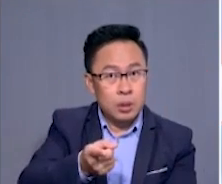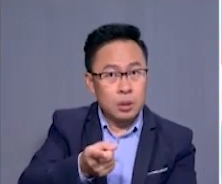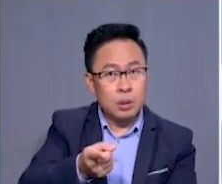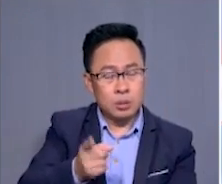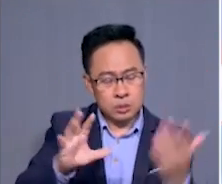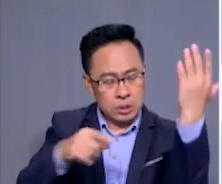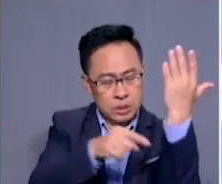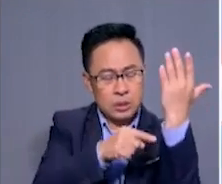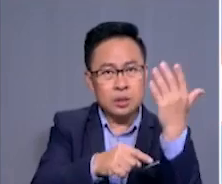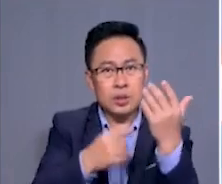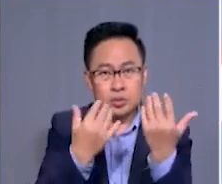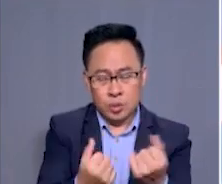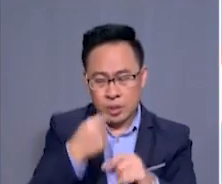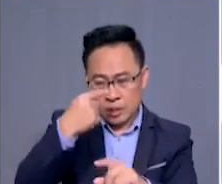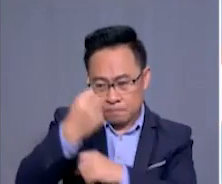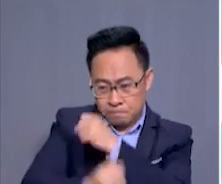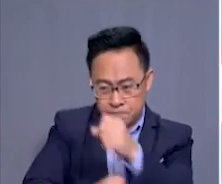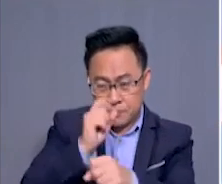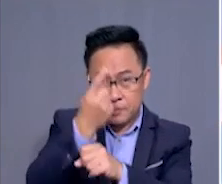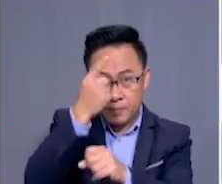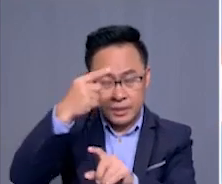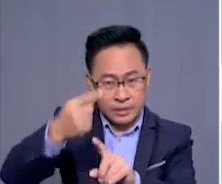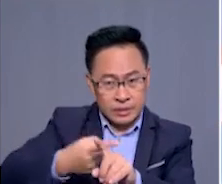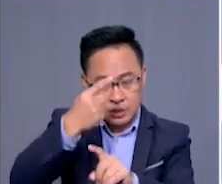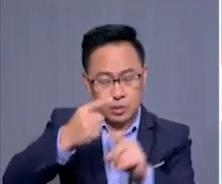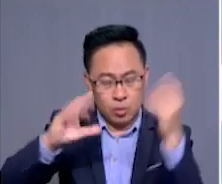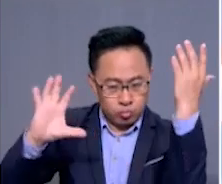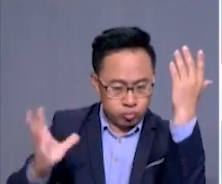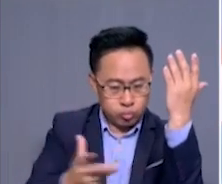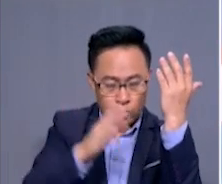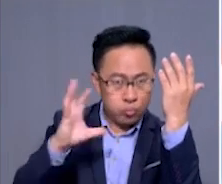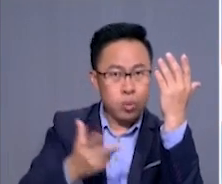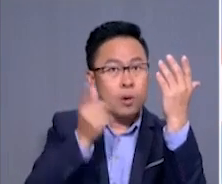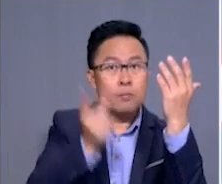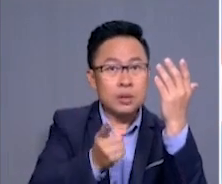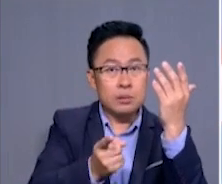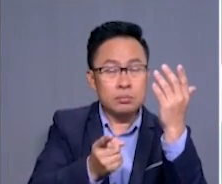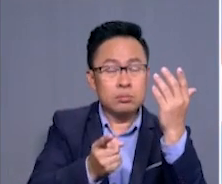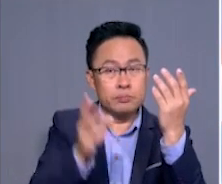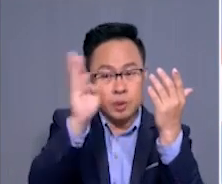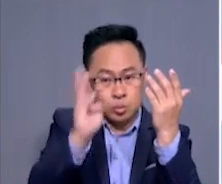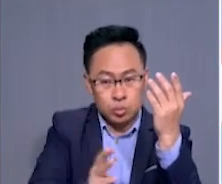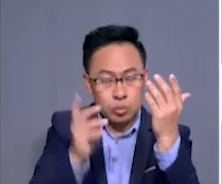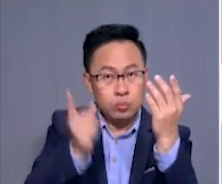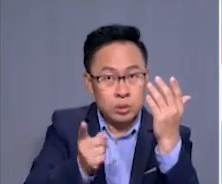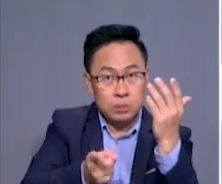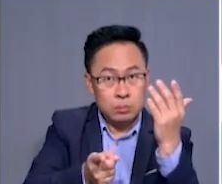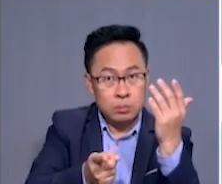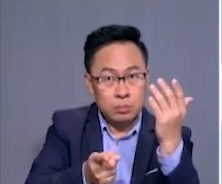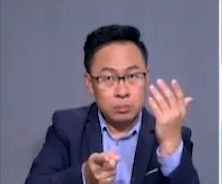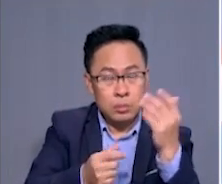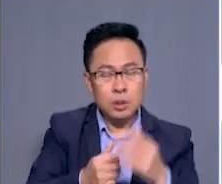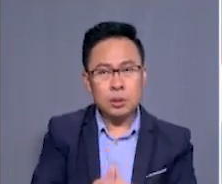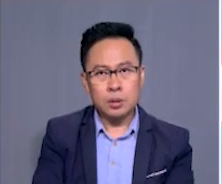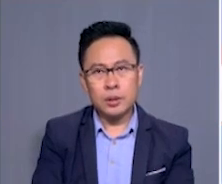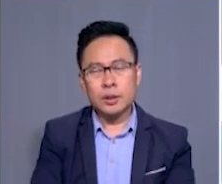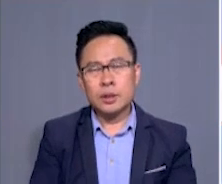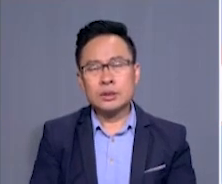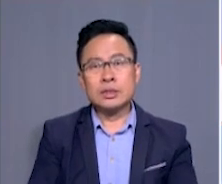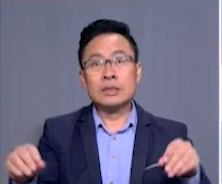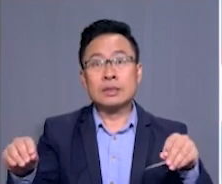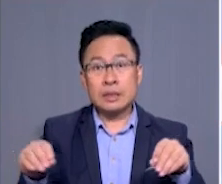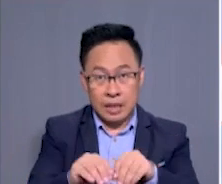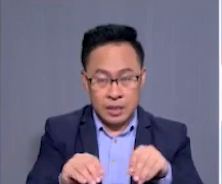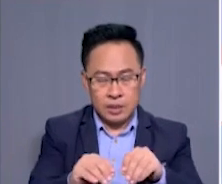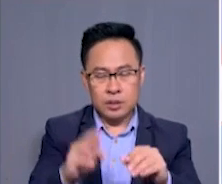ที่อ่าวไทยในฤดูในช่วงแบบนี้เนี่ยนะฮะเป็นปกติ ส่วนใหญ่แล้วเนี่ยในช่วงปลายฤดูฝนเนี่ย